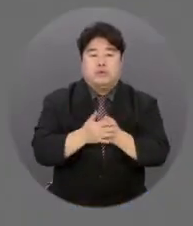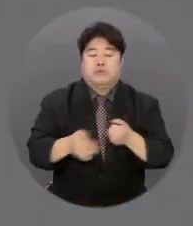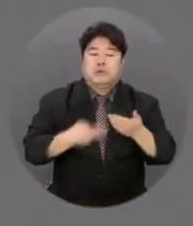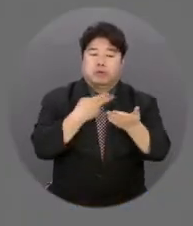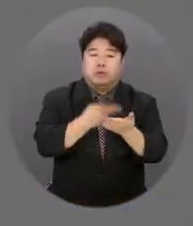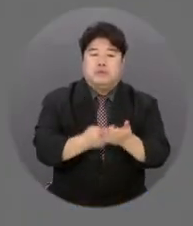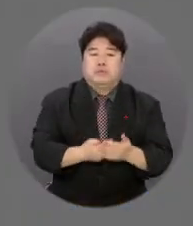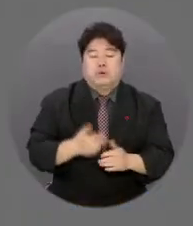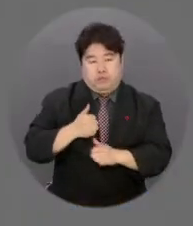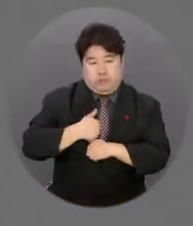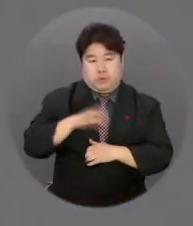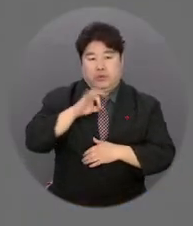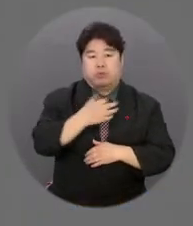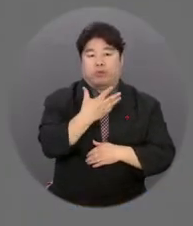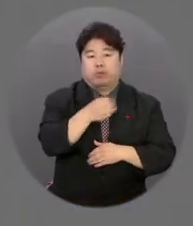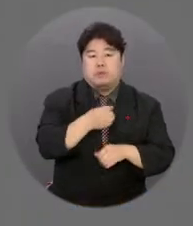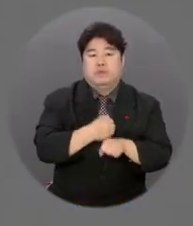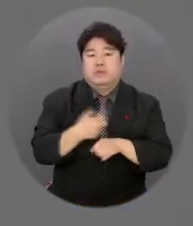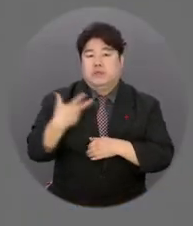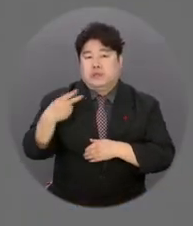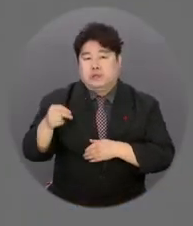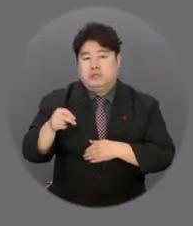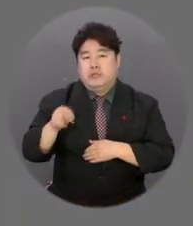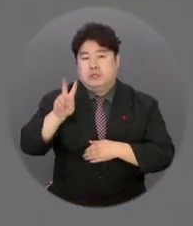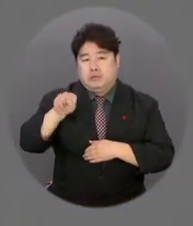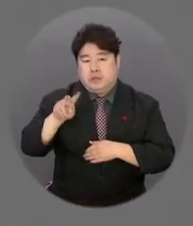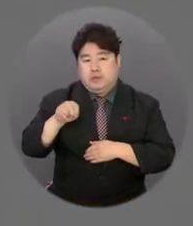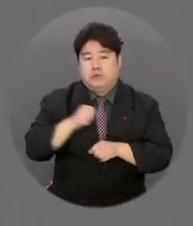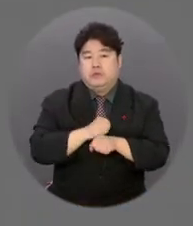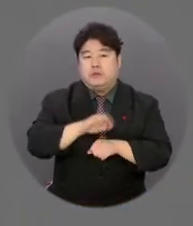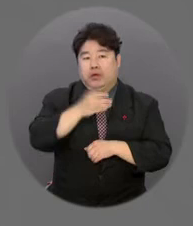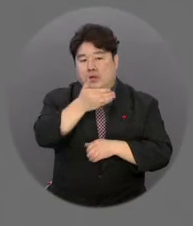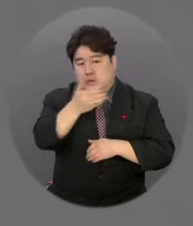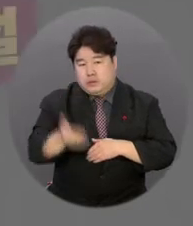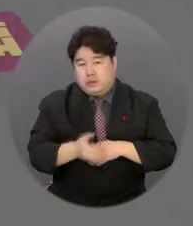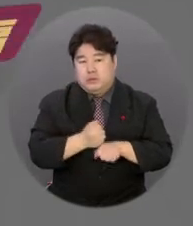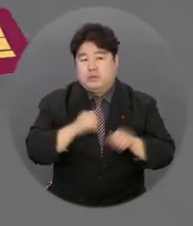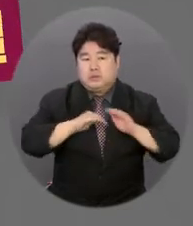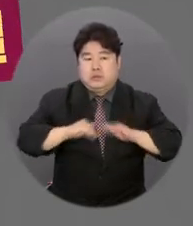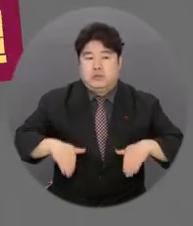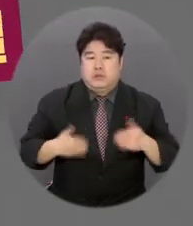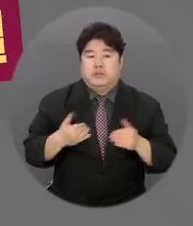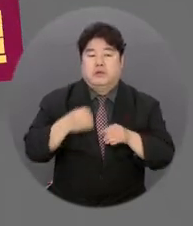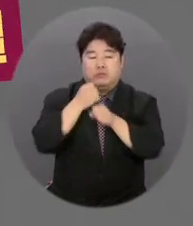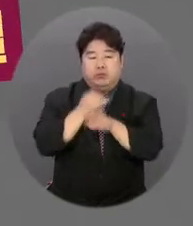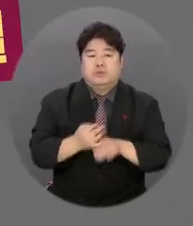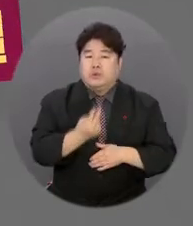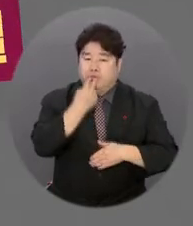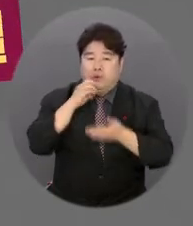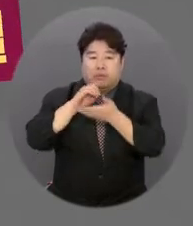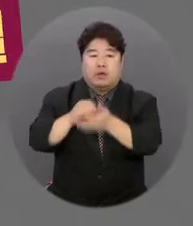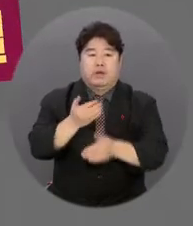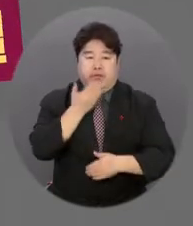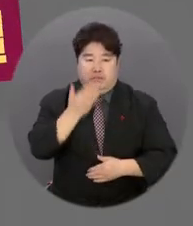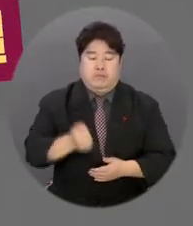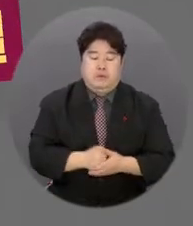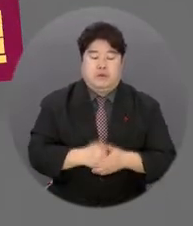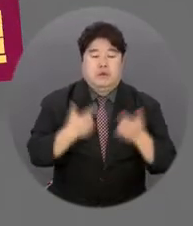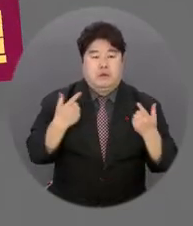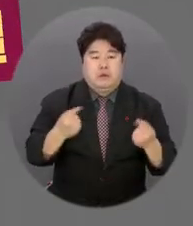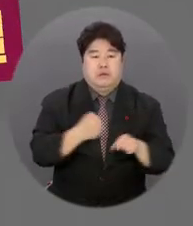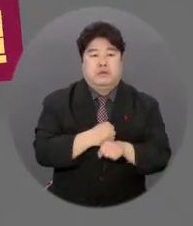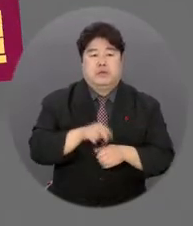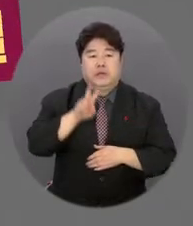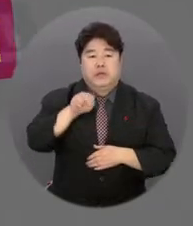보장금액을 8만 원에서 2만 원으로 낮추고 나서야 전라남도 주소로 보험을 가입할 수 있었습니다 똑같이